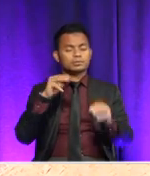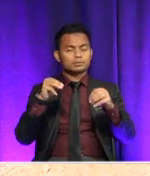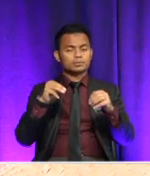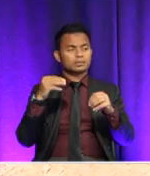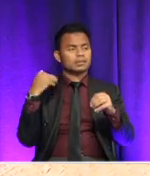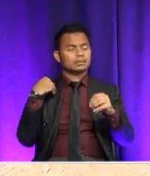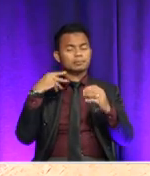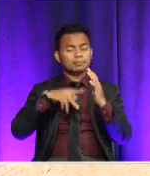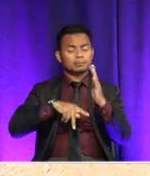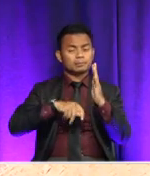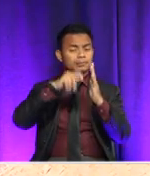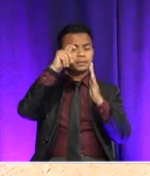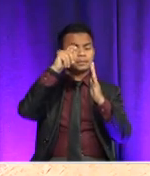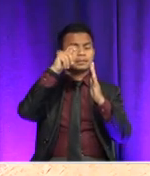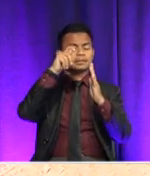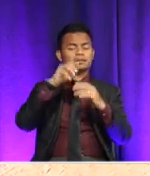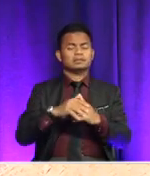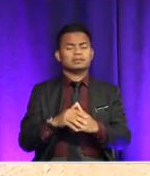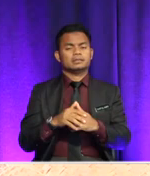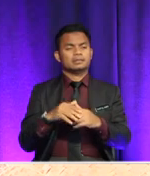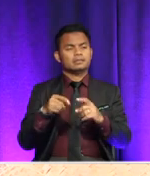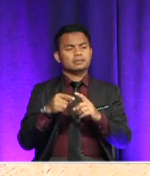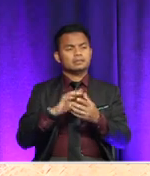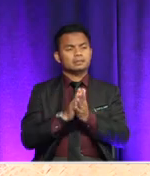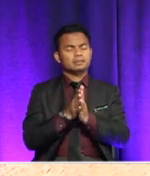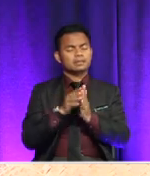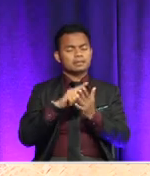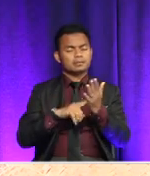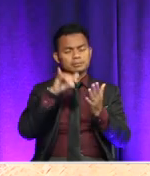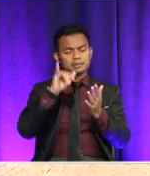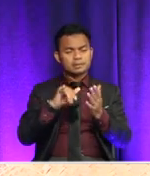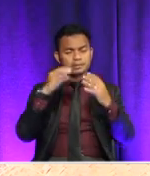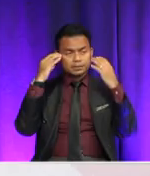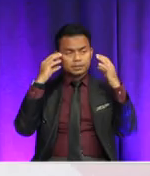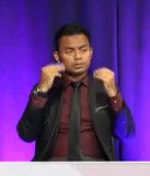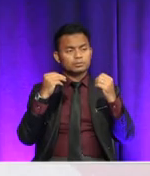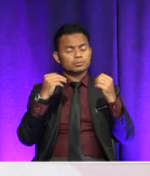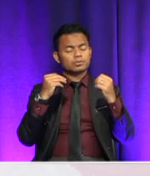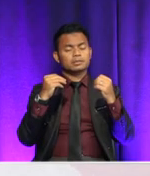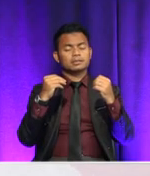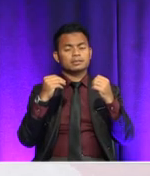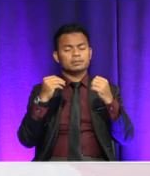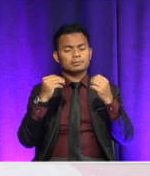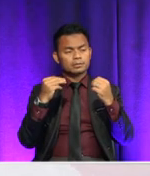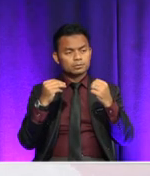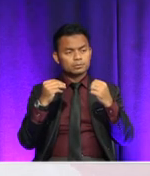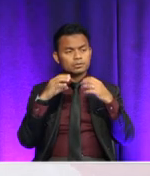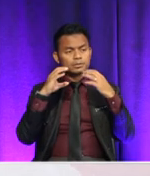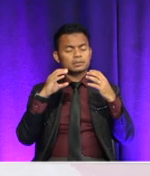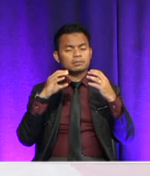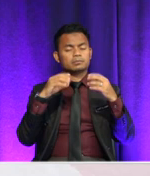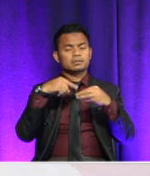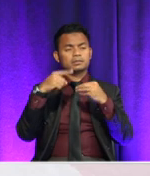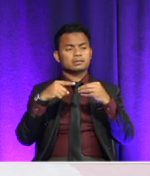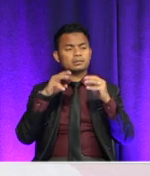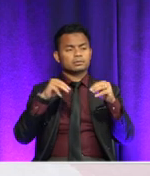Jadi mungkin nilai sedikit dari segi keseluruhan prestasi mereka untuk hari ini silahkan sikuran prestasi anak murid saya hari ini pada